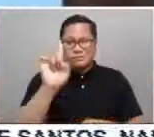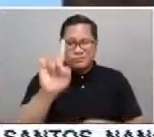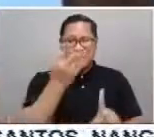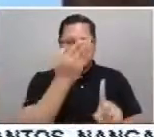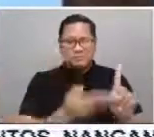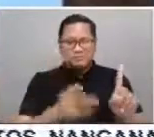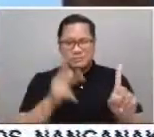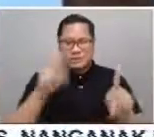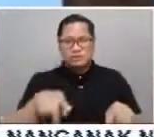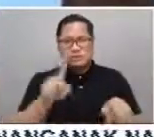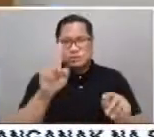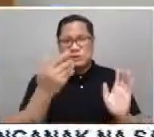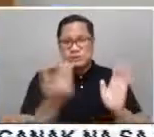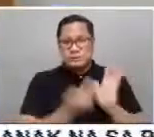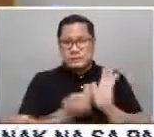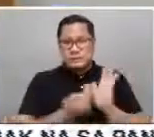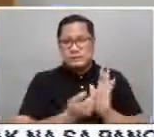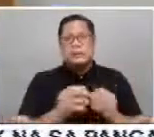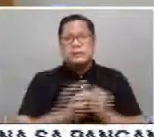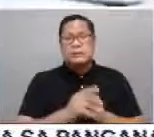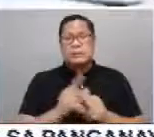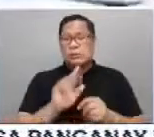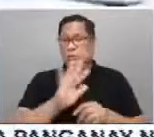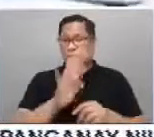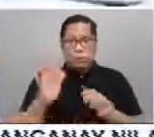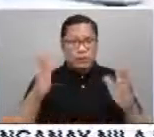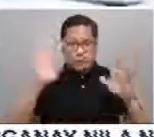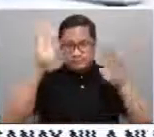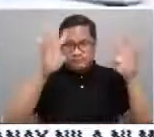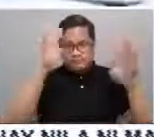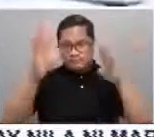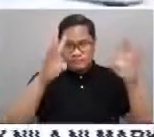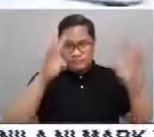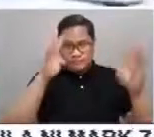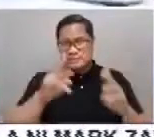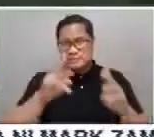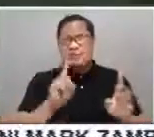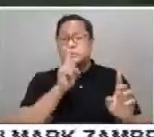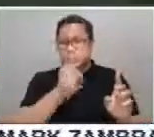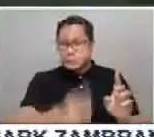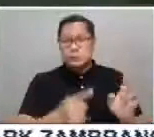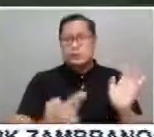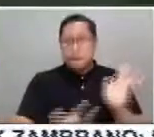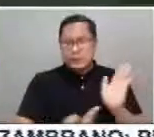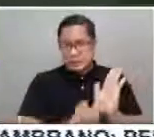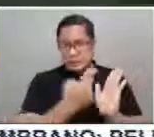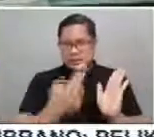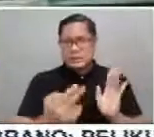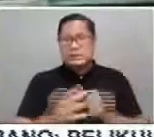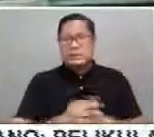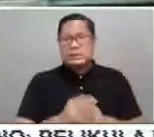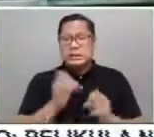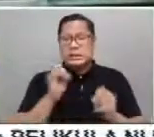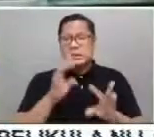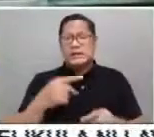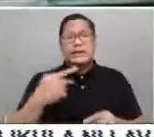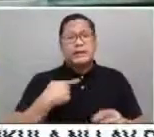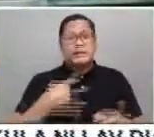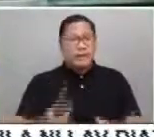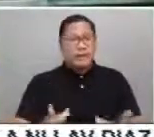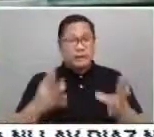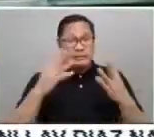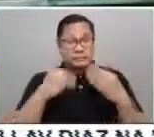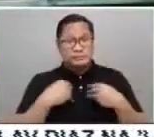sa kanyang naging public address ang ilan pang malalaking usapin ngayon. Tulad na lamang na naging pagpatay kay Los Baños Laguna Mayor